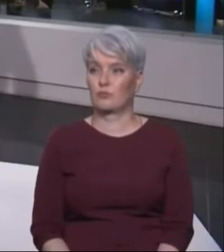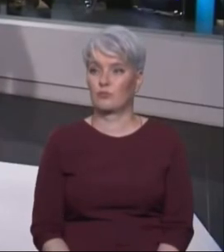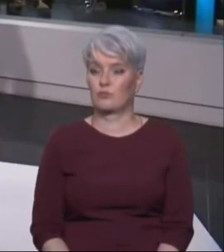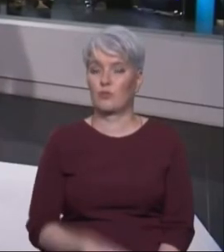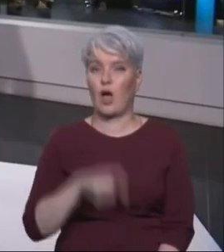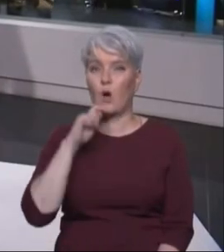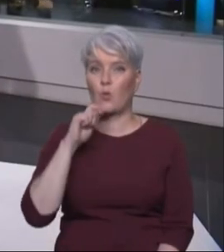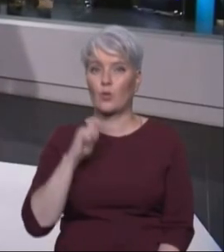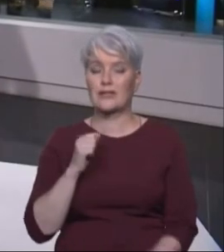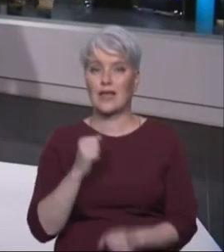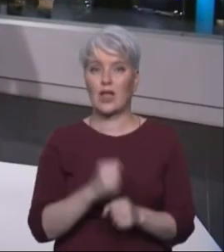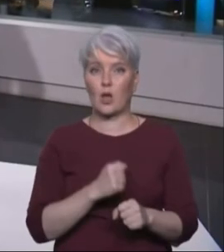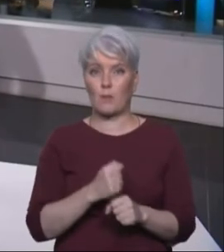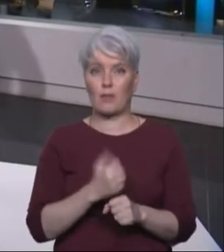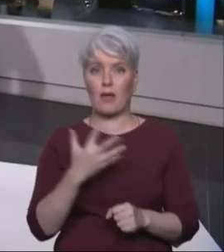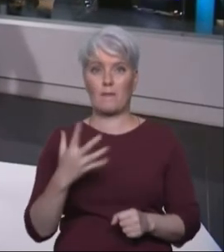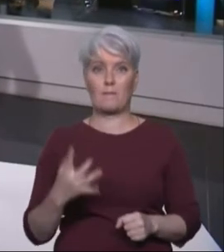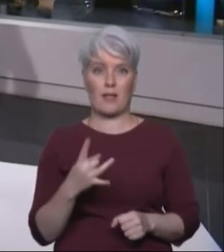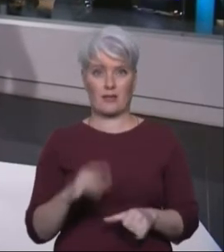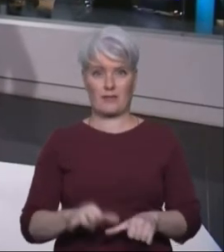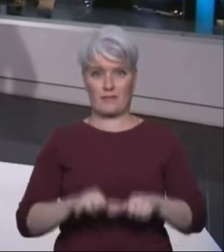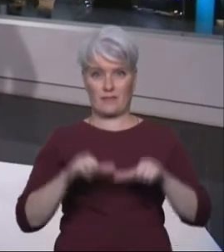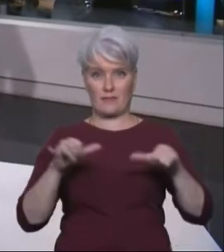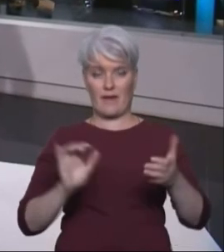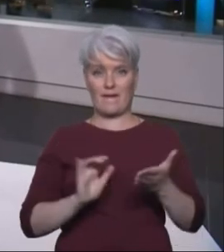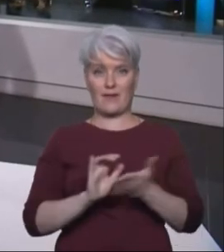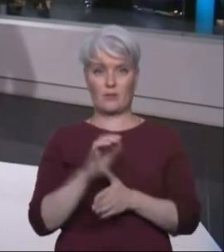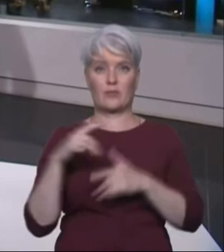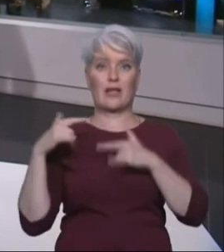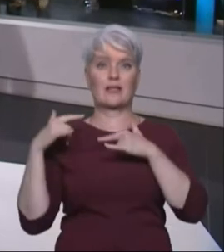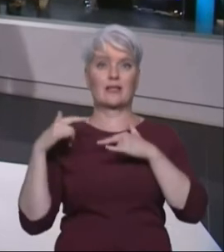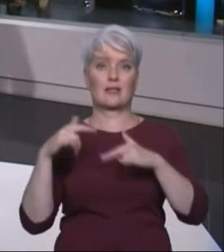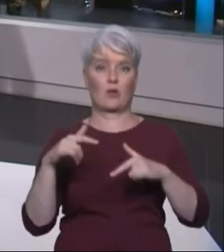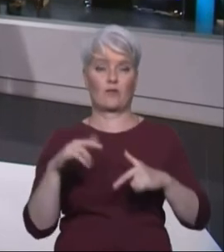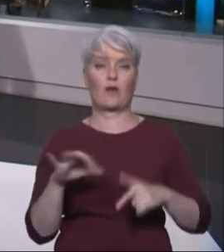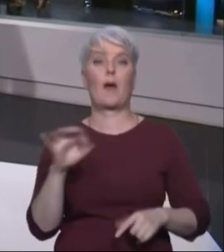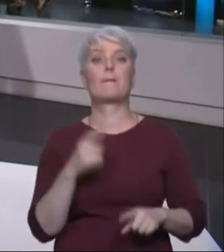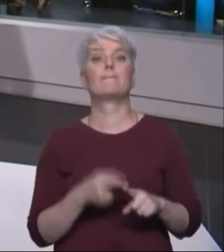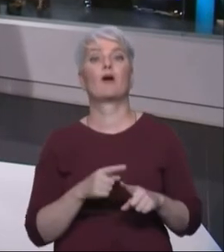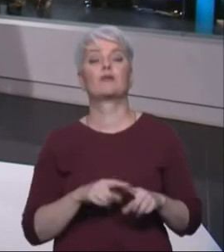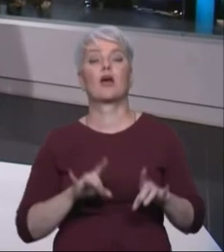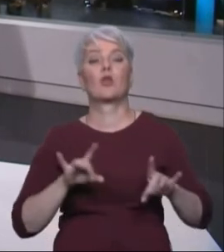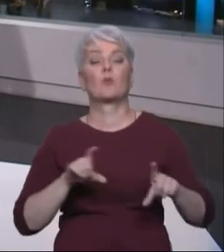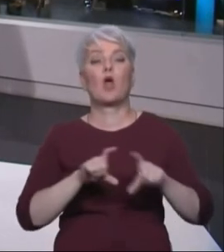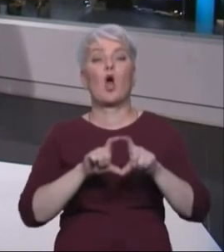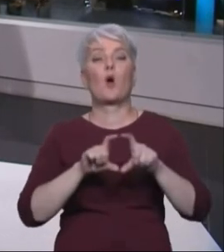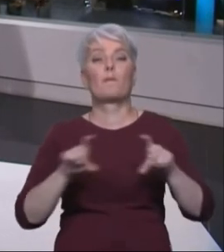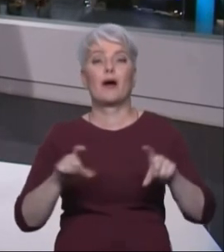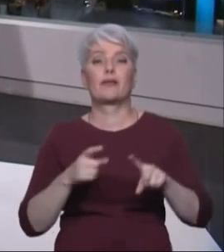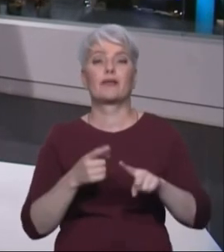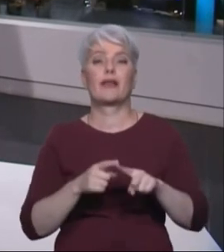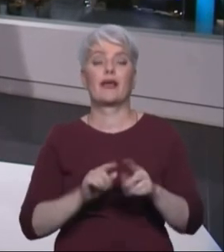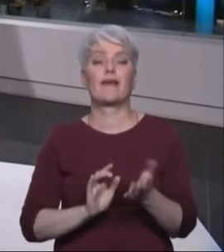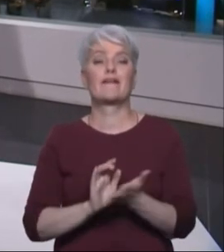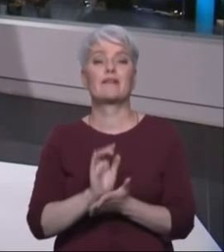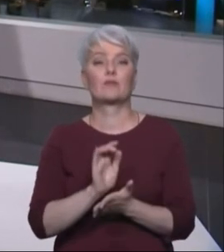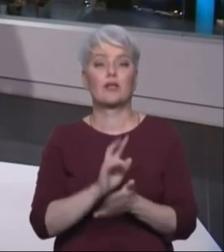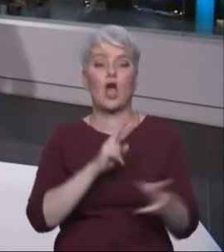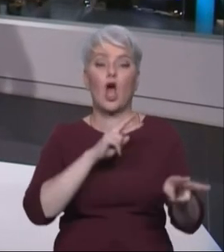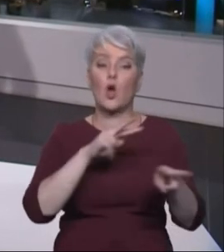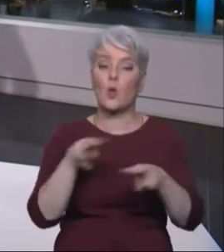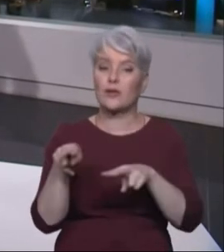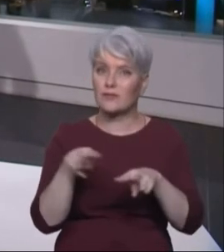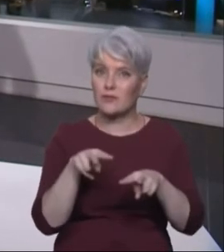український розробники у 5 разів наростили виробництво Дронів процес суспільному розповіли компанії що випускають розвідувальні та